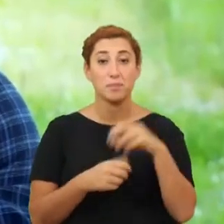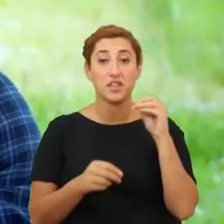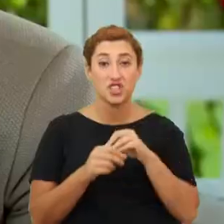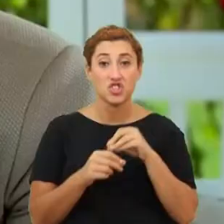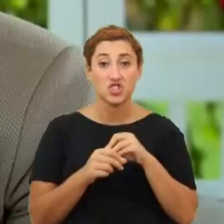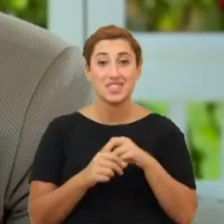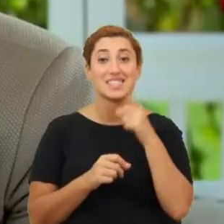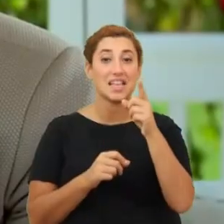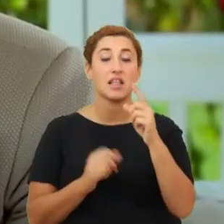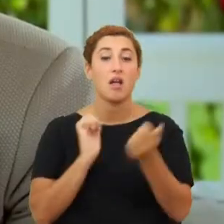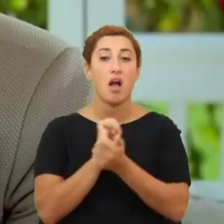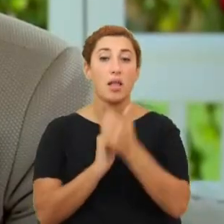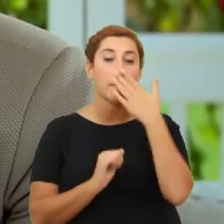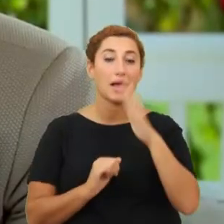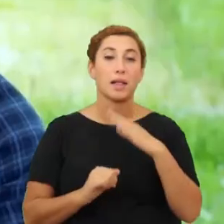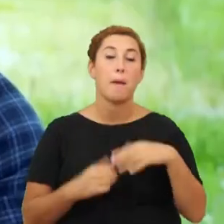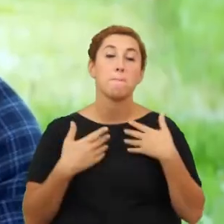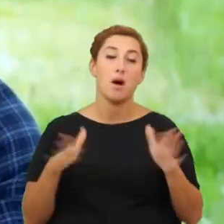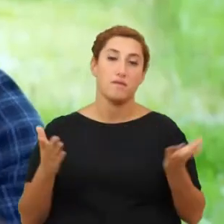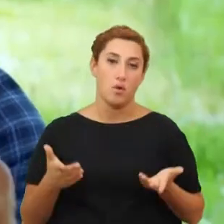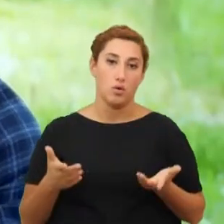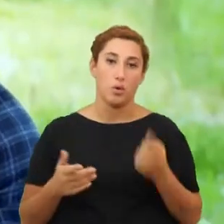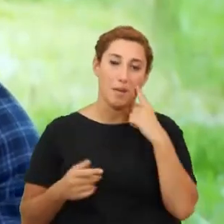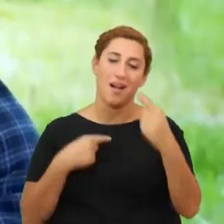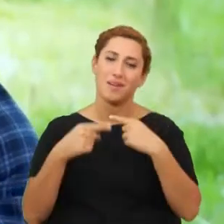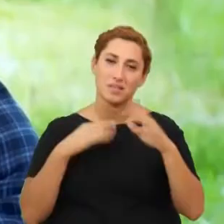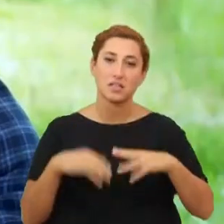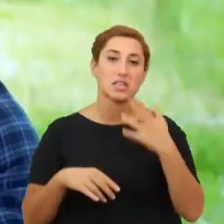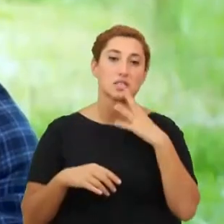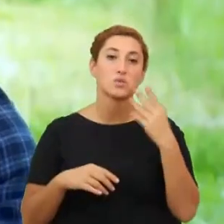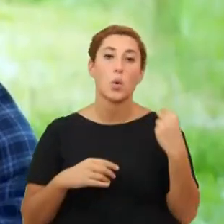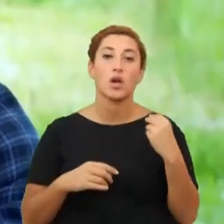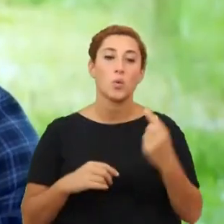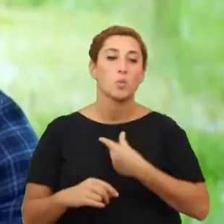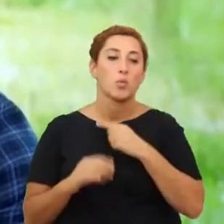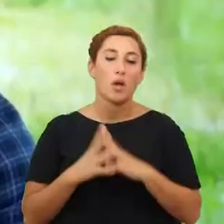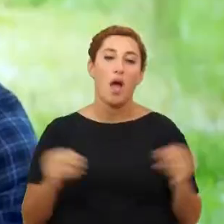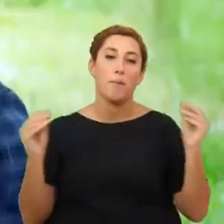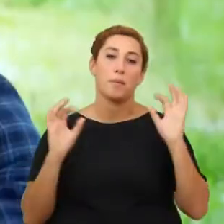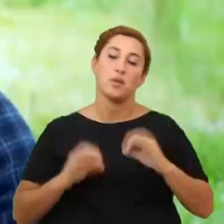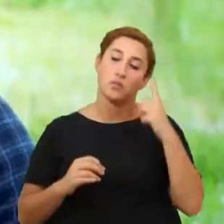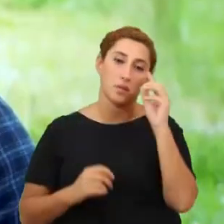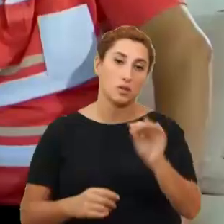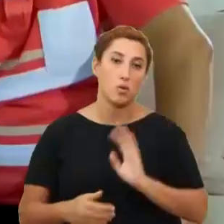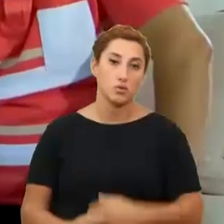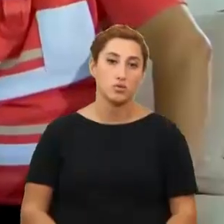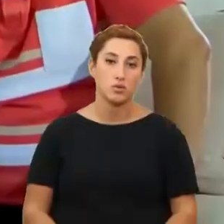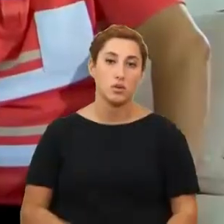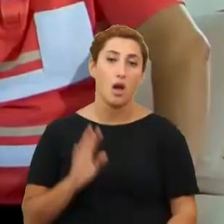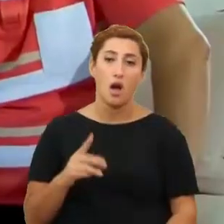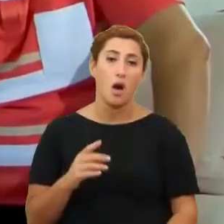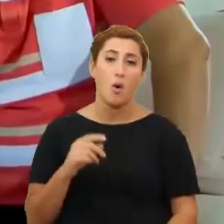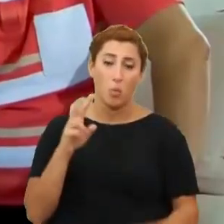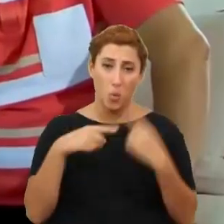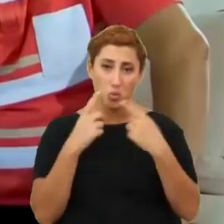için senin aileni beklemekten perişan oldu. Bak aramızda kalsın, kız iyice artık umudunu yitirmeye başladı, haberin olsun. Ya